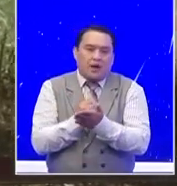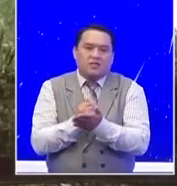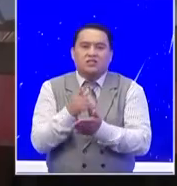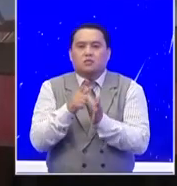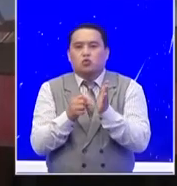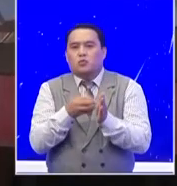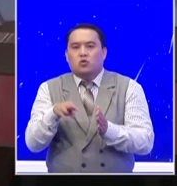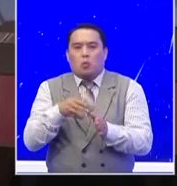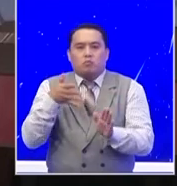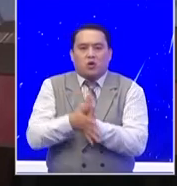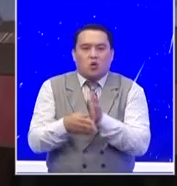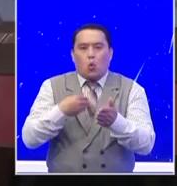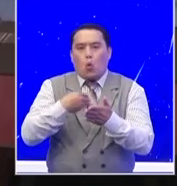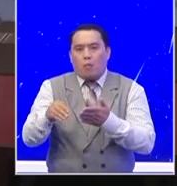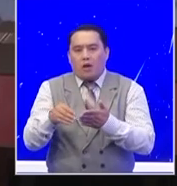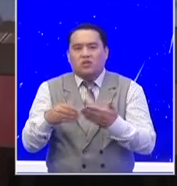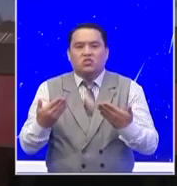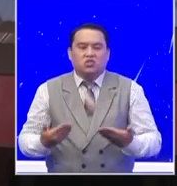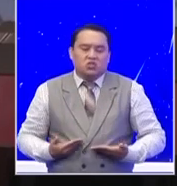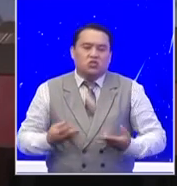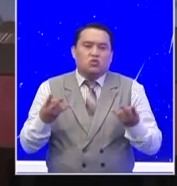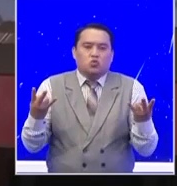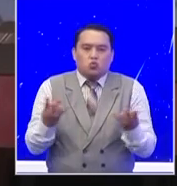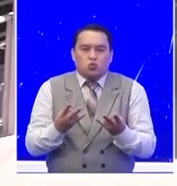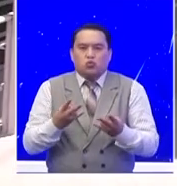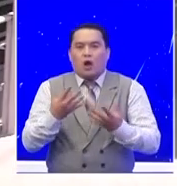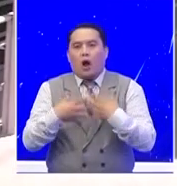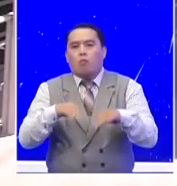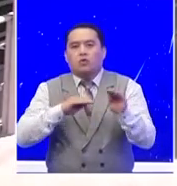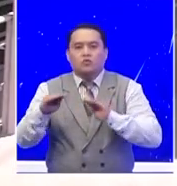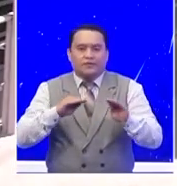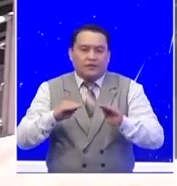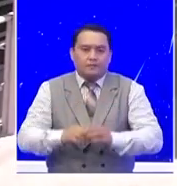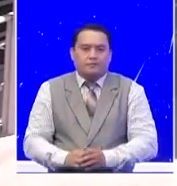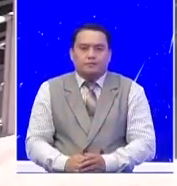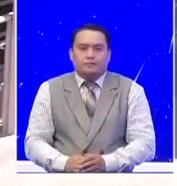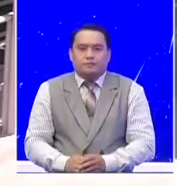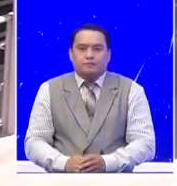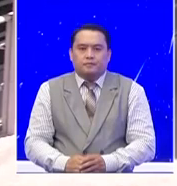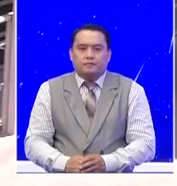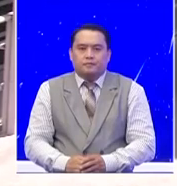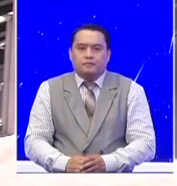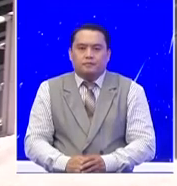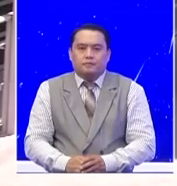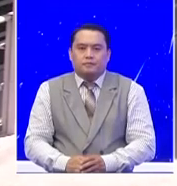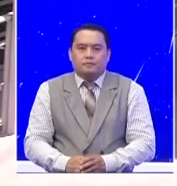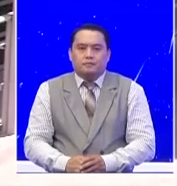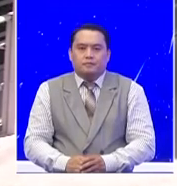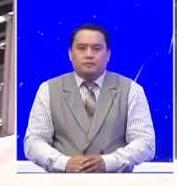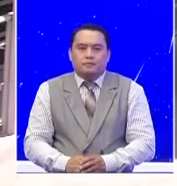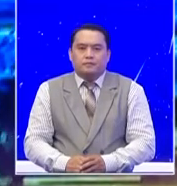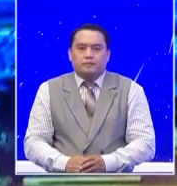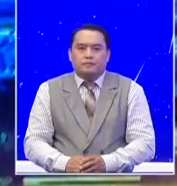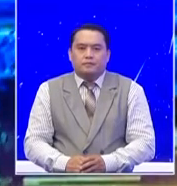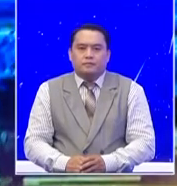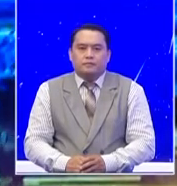миллионов тенге, потратят на приобретение жизненно необходимого оборудования. Аделя Кжаркенова, Ерболат Антелов, телеканал ЖТСУ.